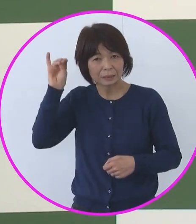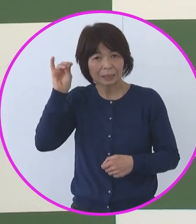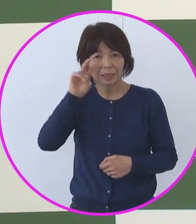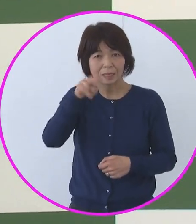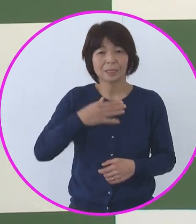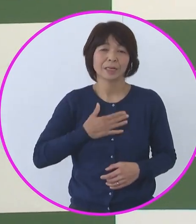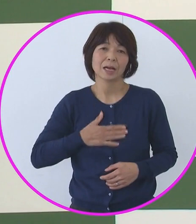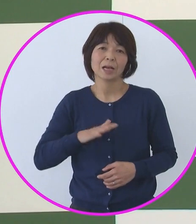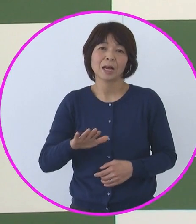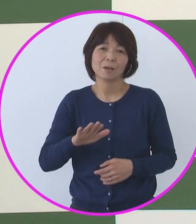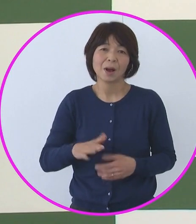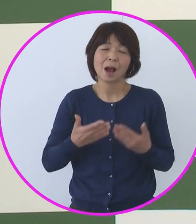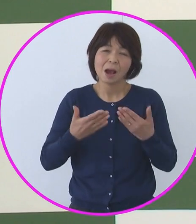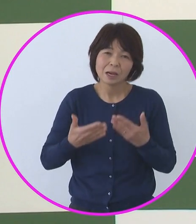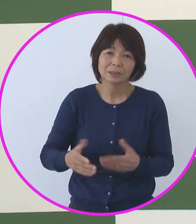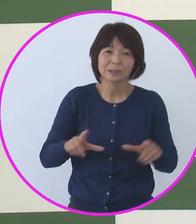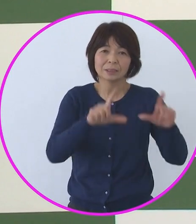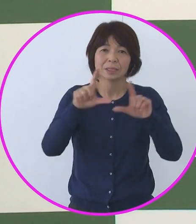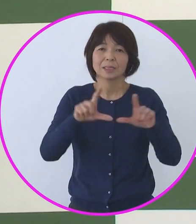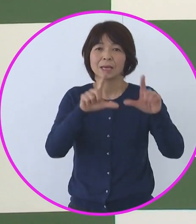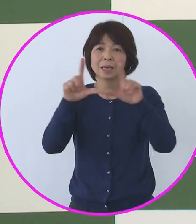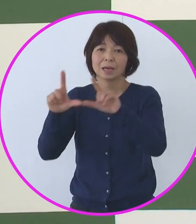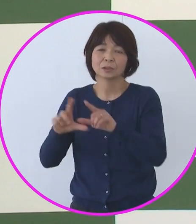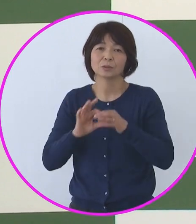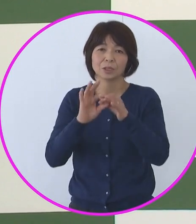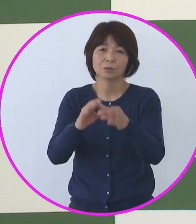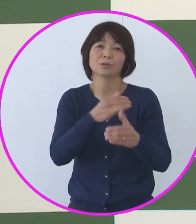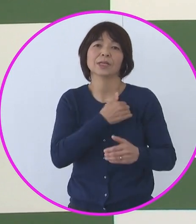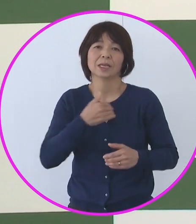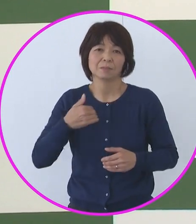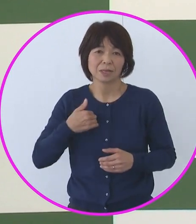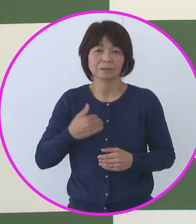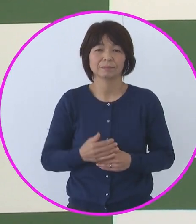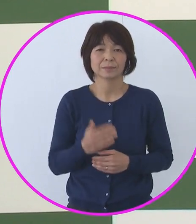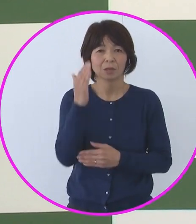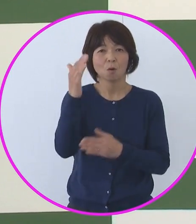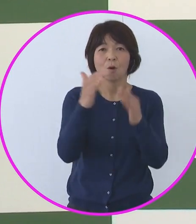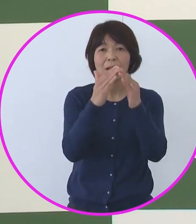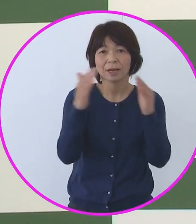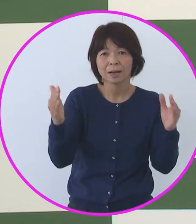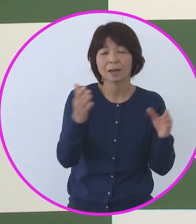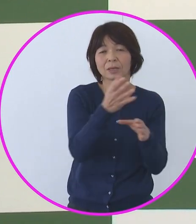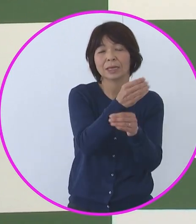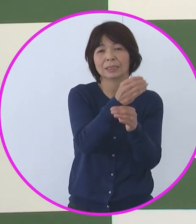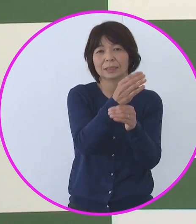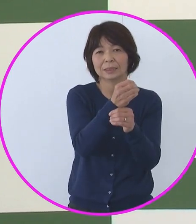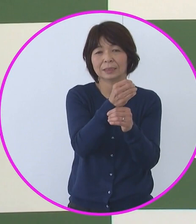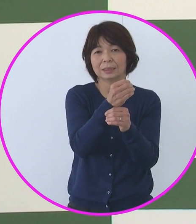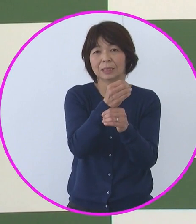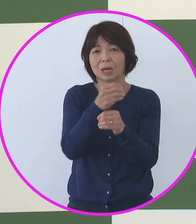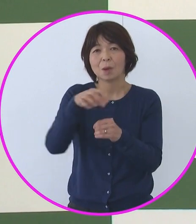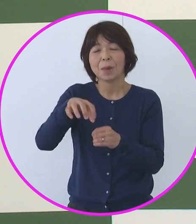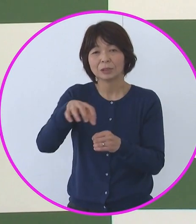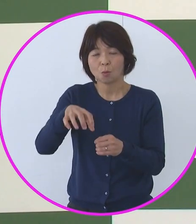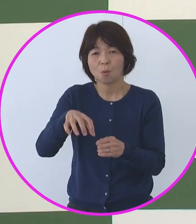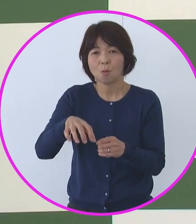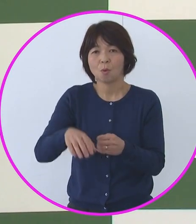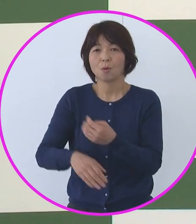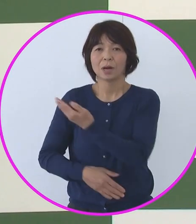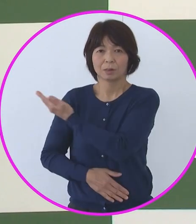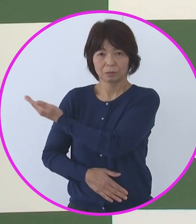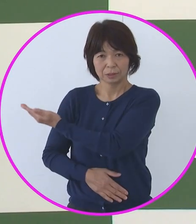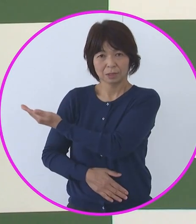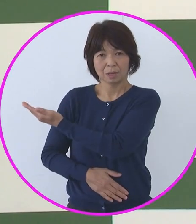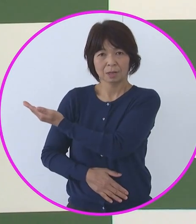して生活を続けることができます。認知症講演会を2月24日日曜日に黒瀬障害学習